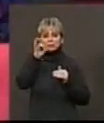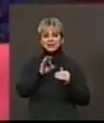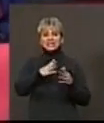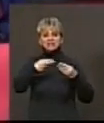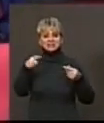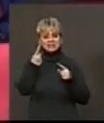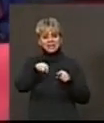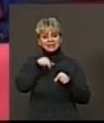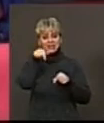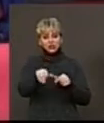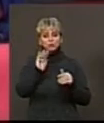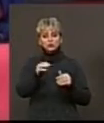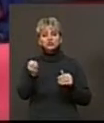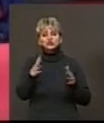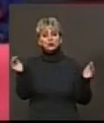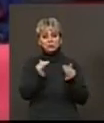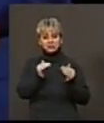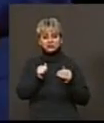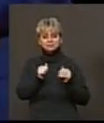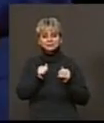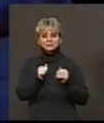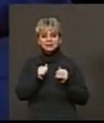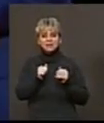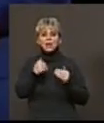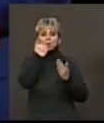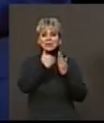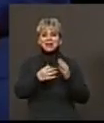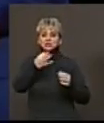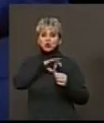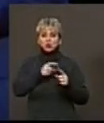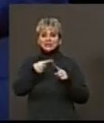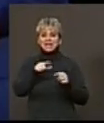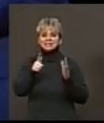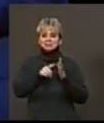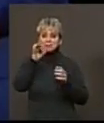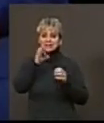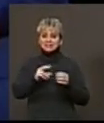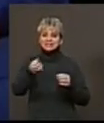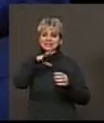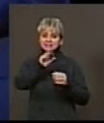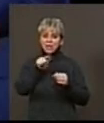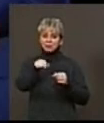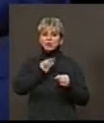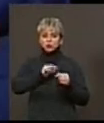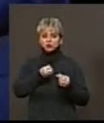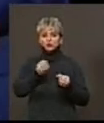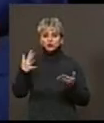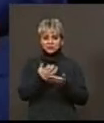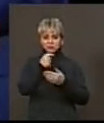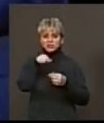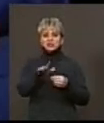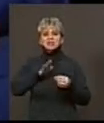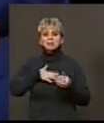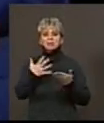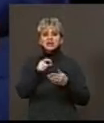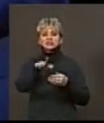весне для экспортеров он станет еще меньше. Программа льготных 7% займов агентства работает успешно. И